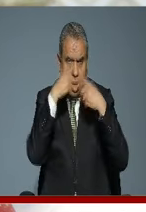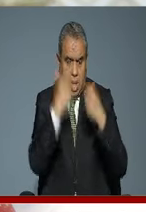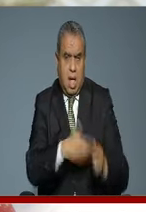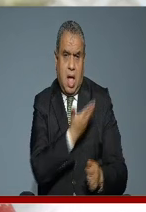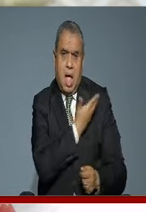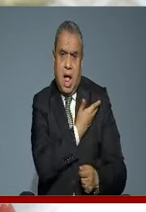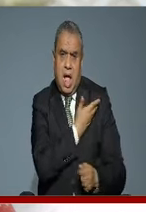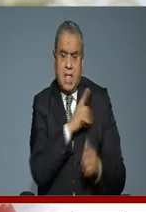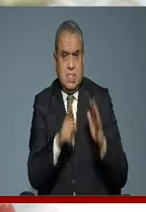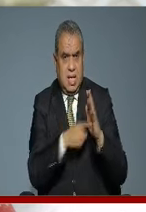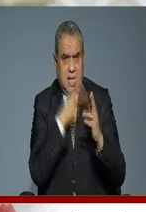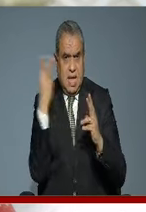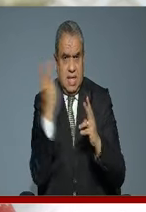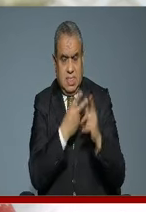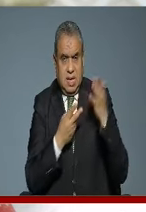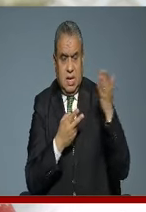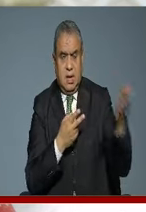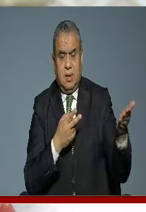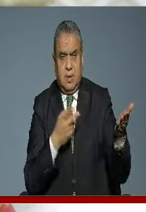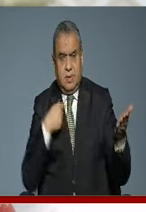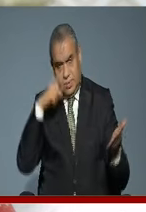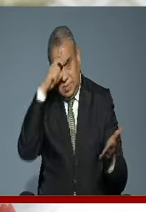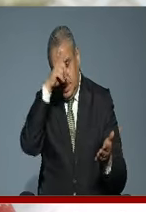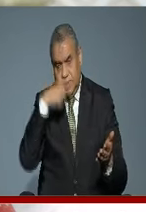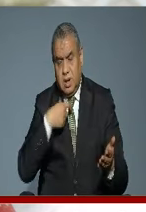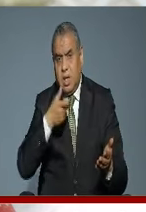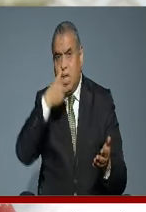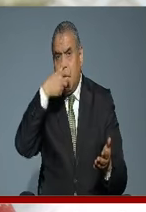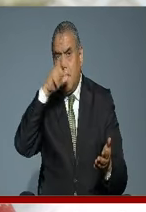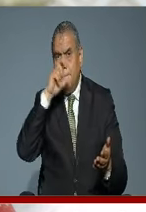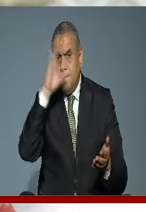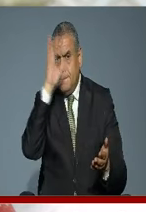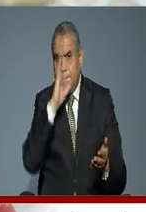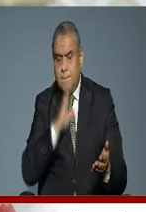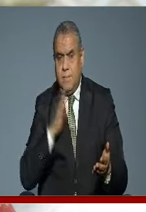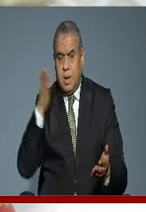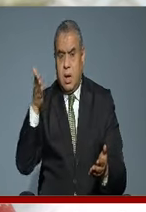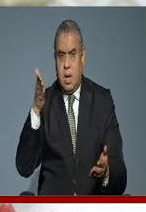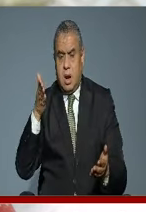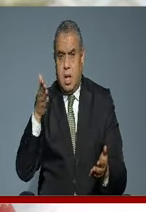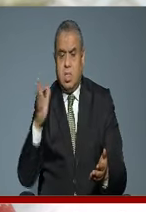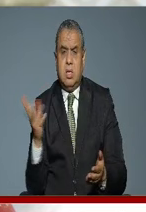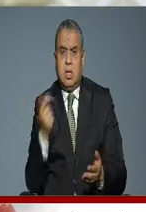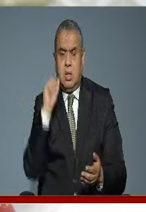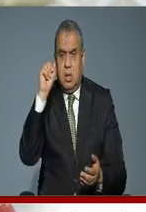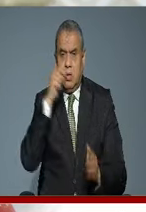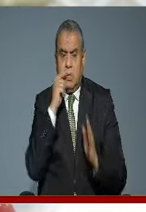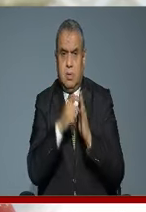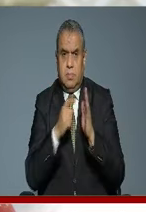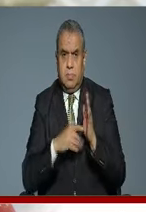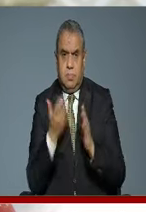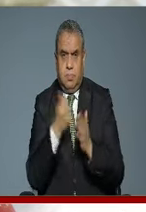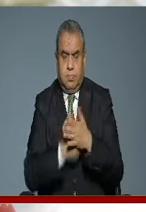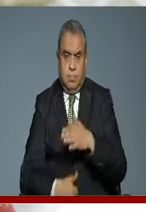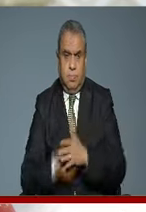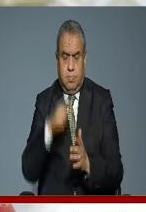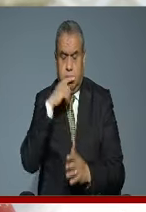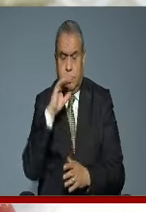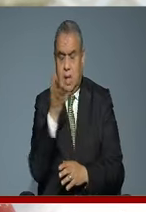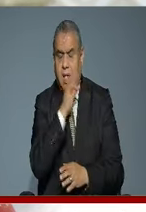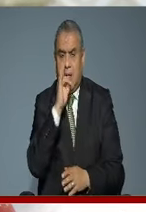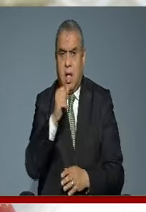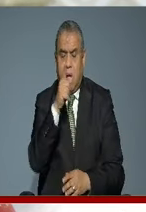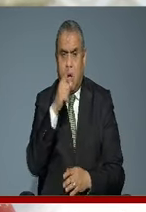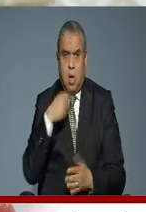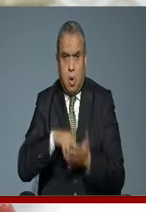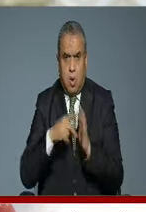وبالتالي فإن البرازيل كان البلد التي نددت بصفة قوية